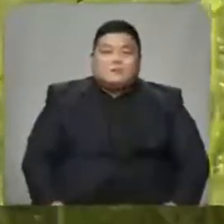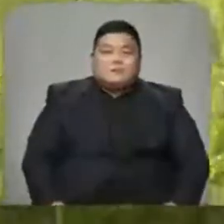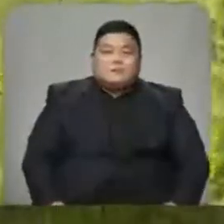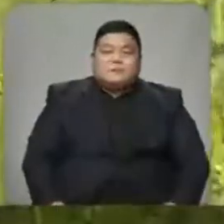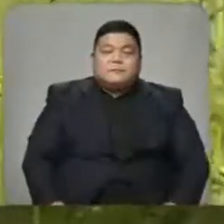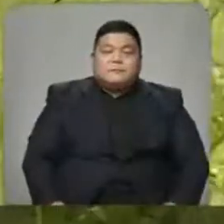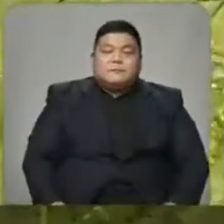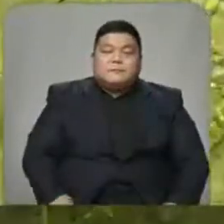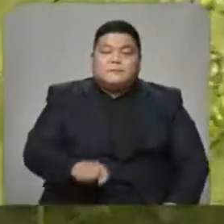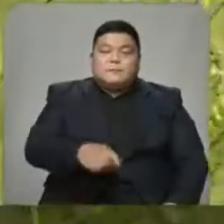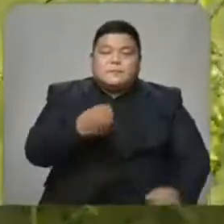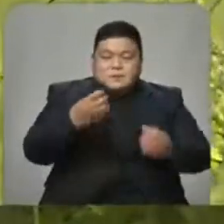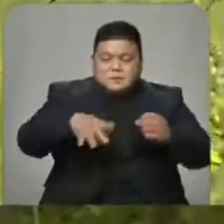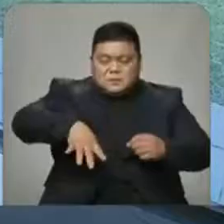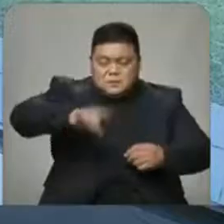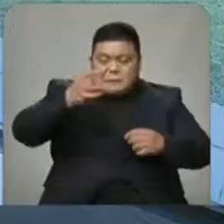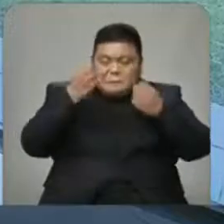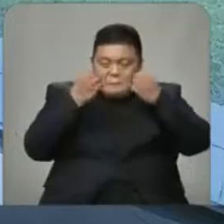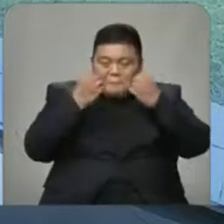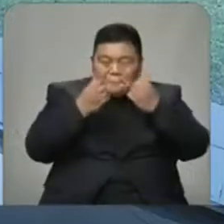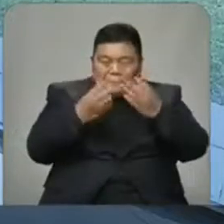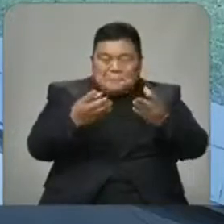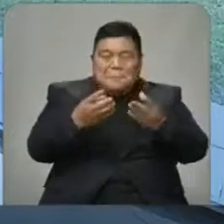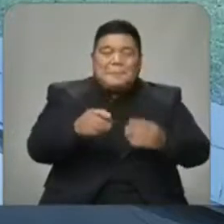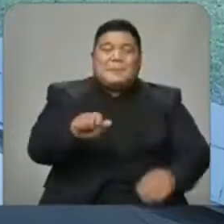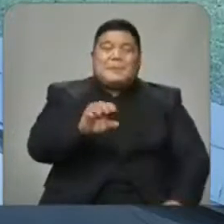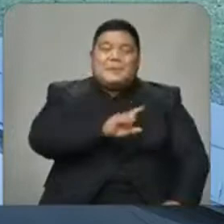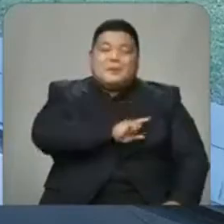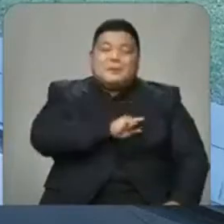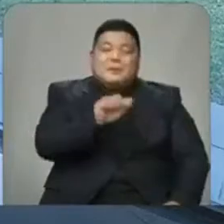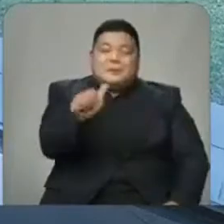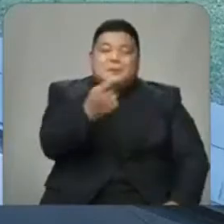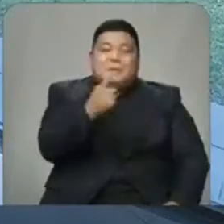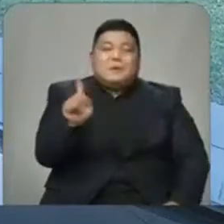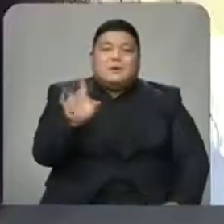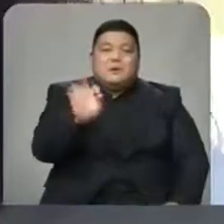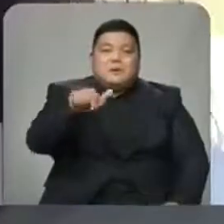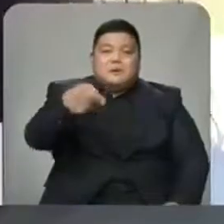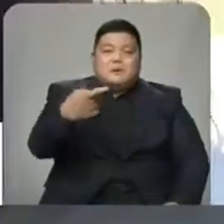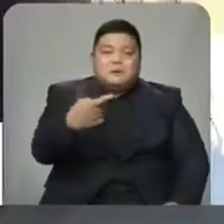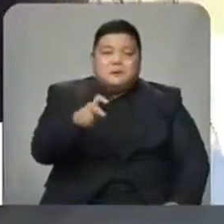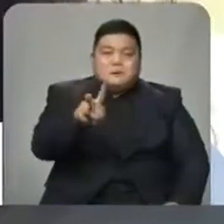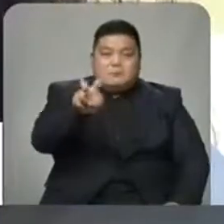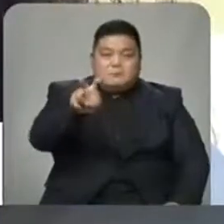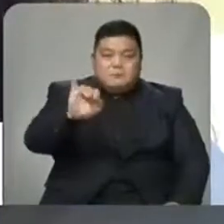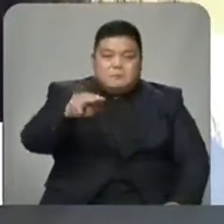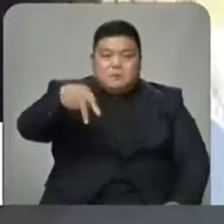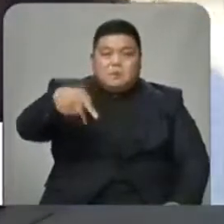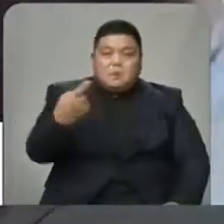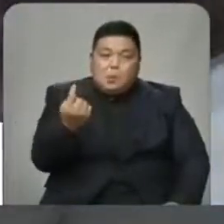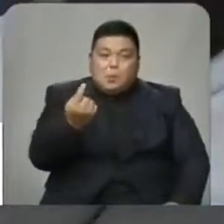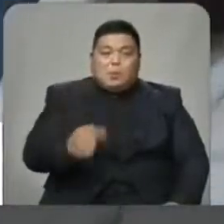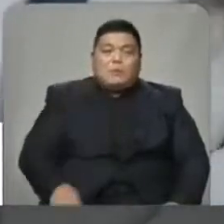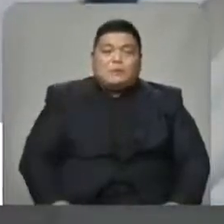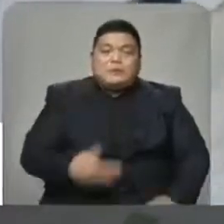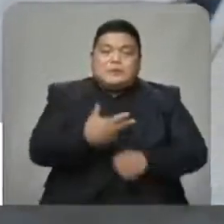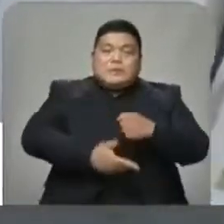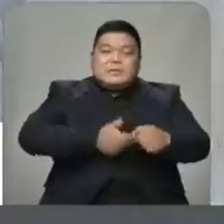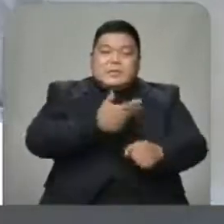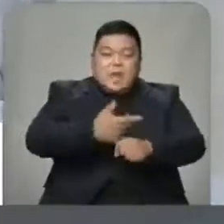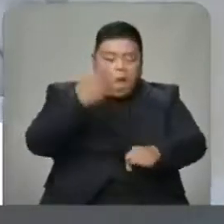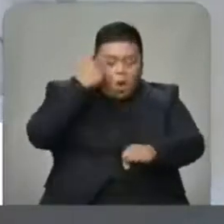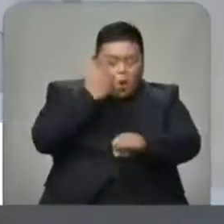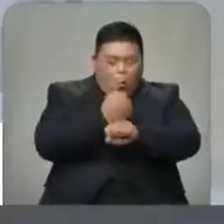국사 스 메 밀 품종 황금이 소임이 아 건강 식품에 대한 소비자의 높은 관심에 부응하기 위해 7년 연구 끝에